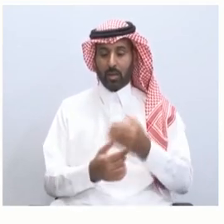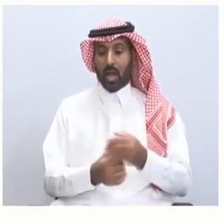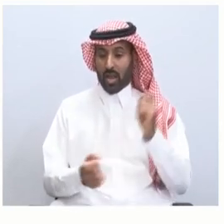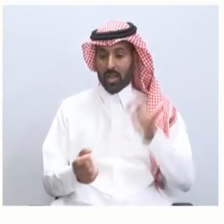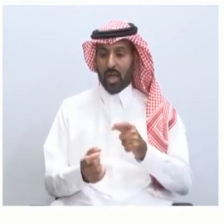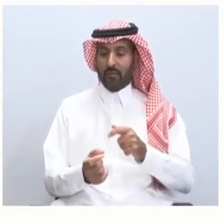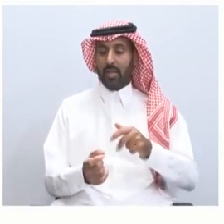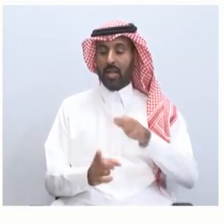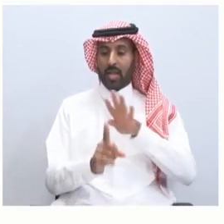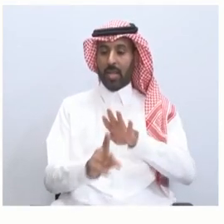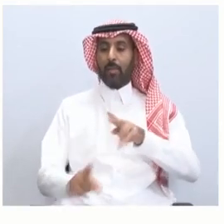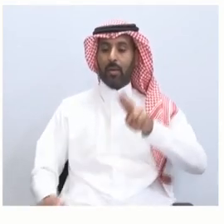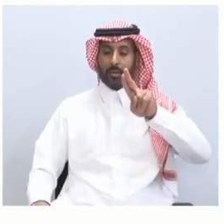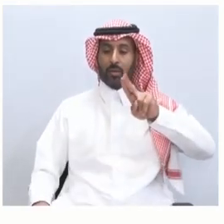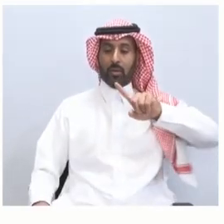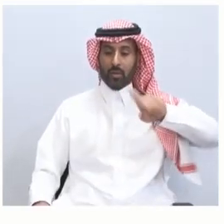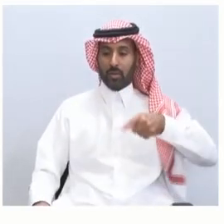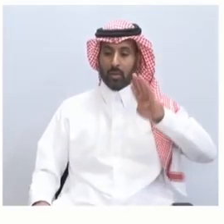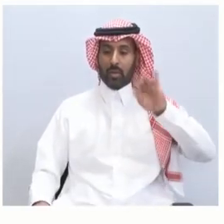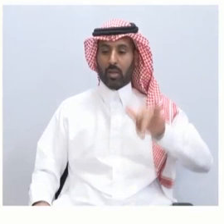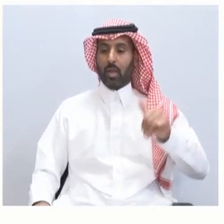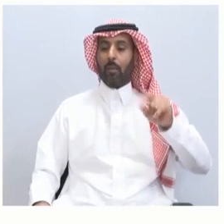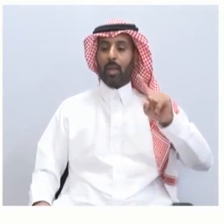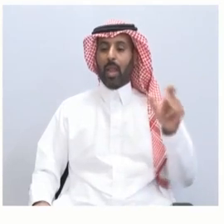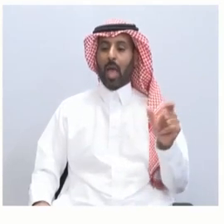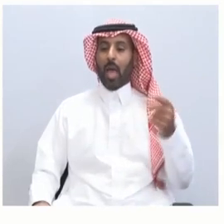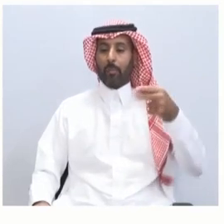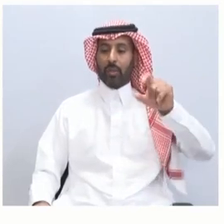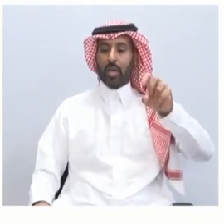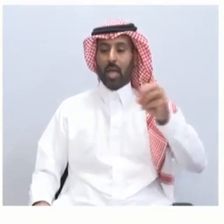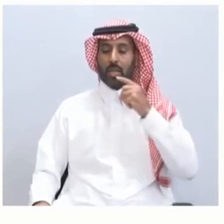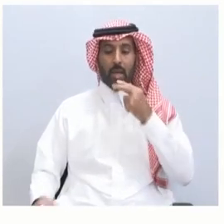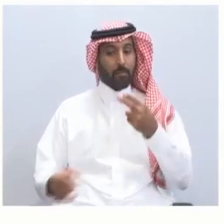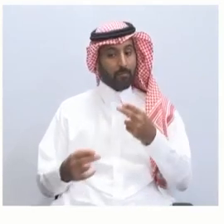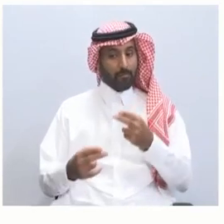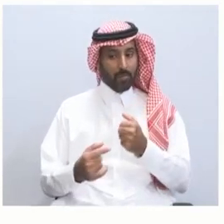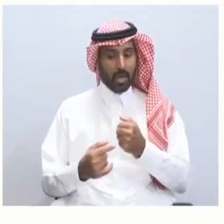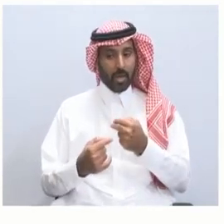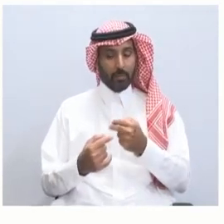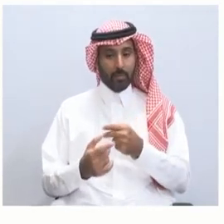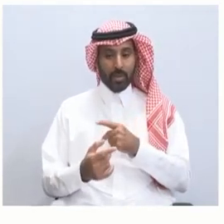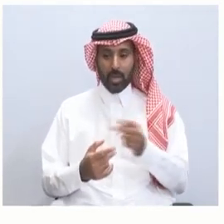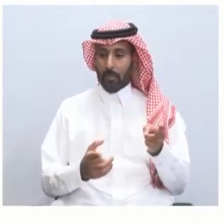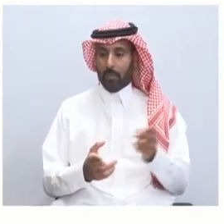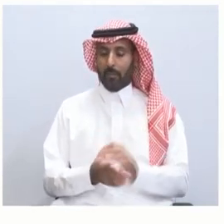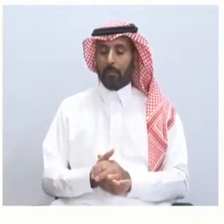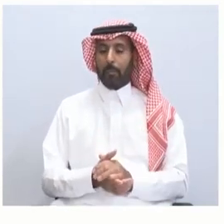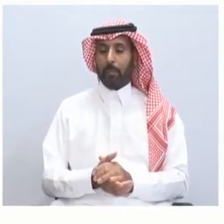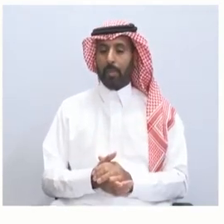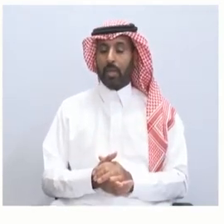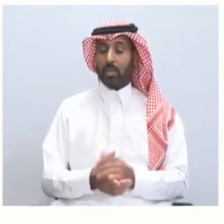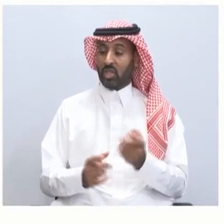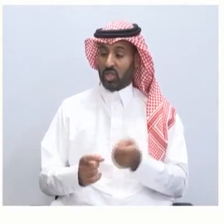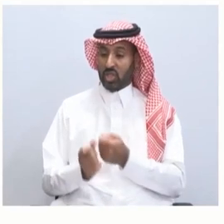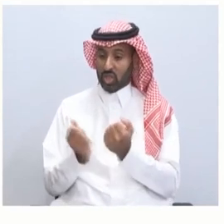هدف الامام تركي بن عبد الله رحمه الله حيث لم يقبل تركي بن عبد الله رحمه الله